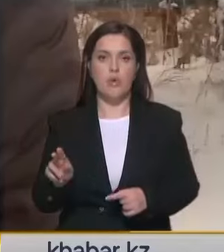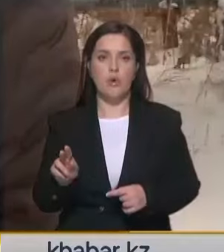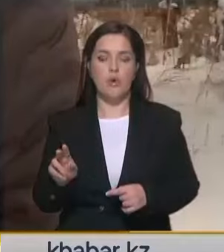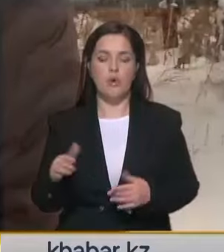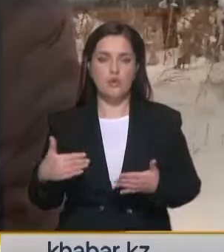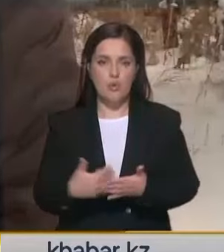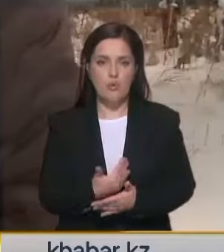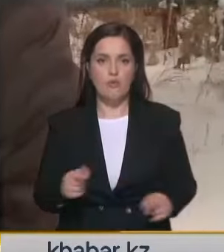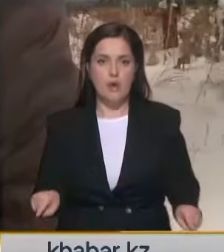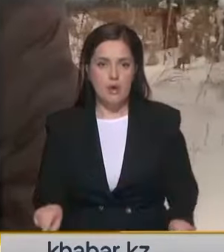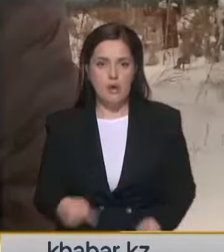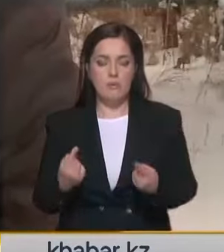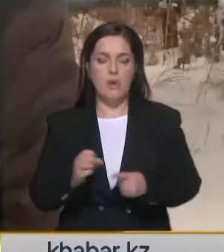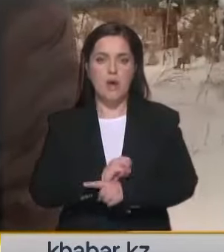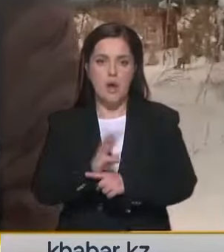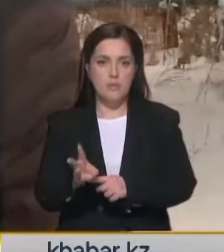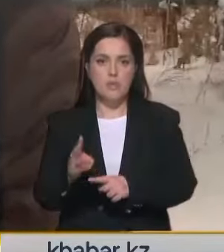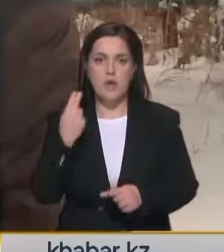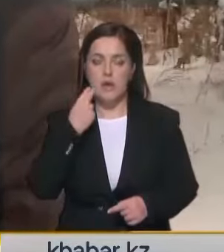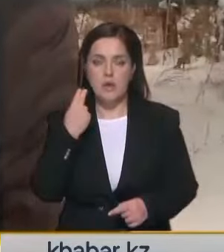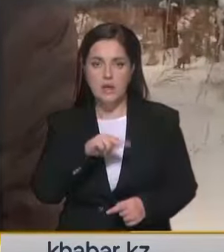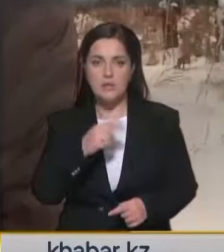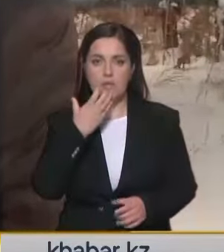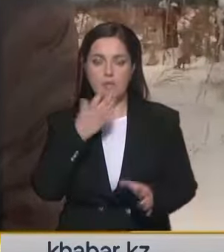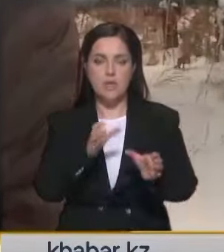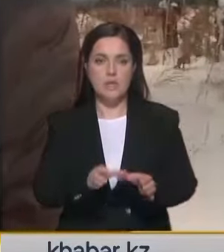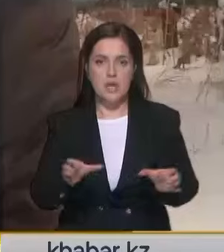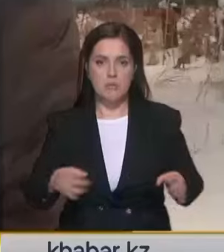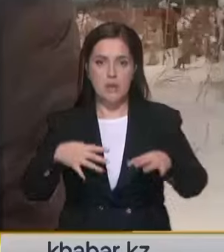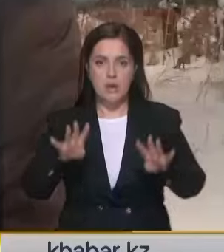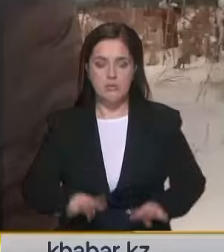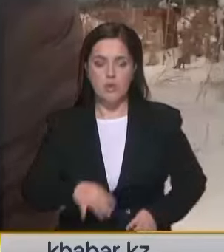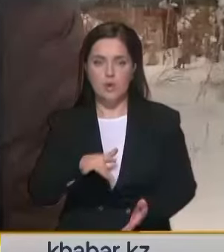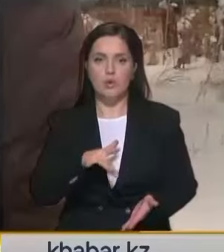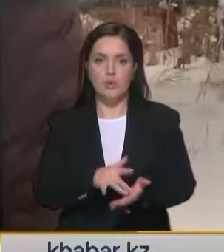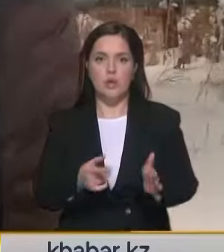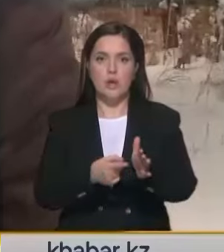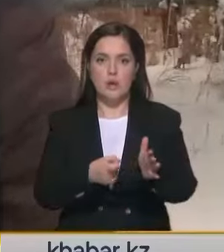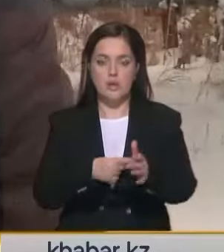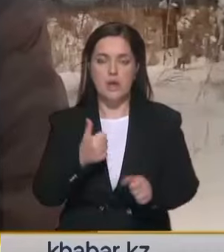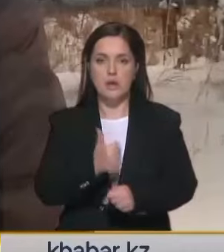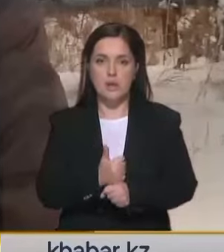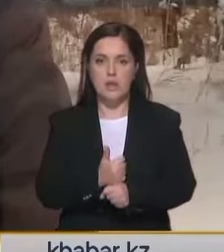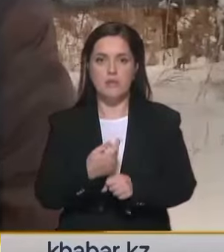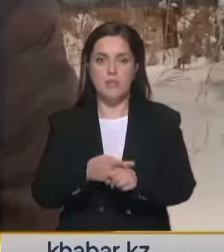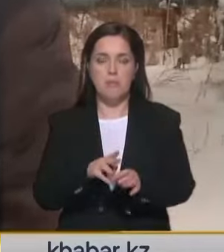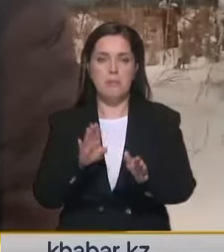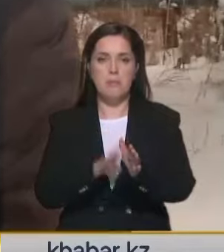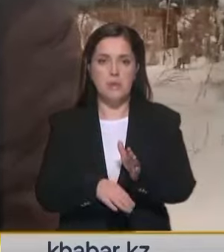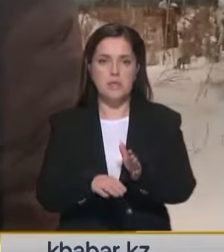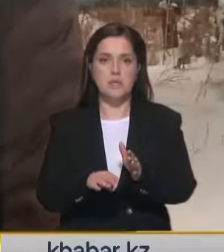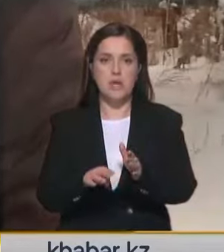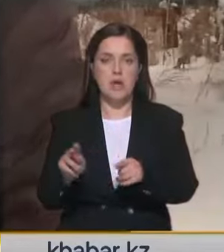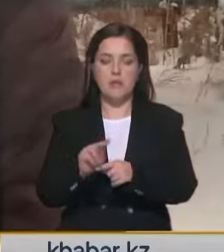сетей, обеспечить качественное теплоснабжение населения города Караганды. И самое главное, это безаварийная эксплуатация